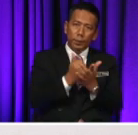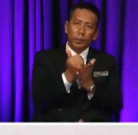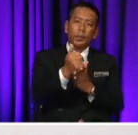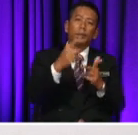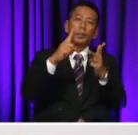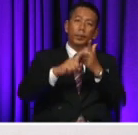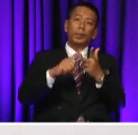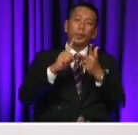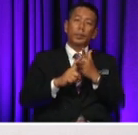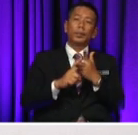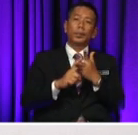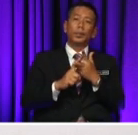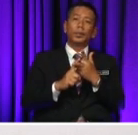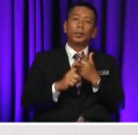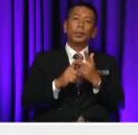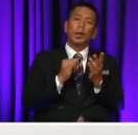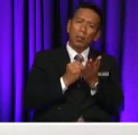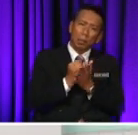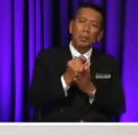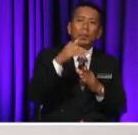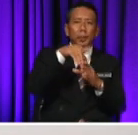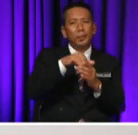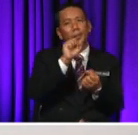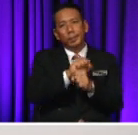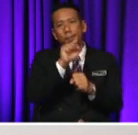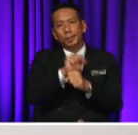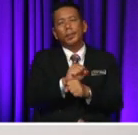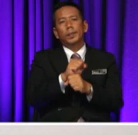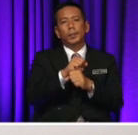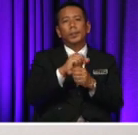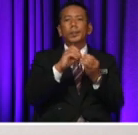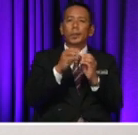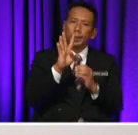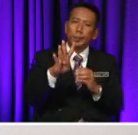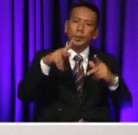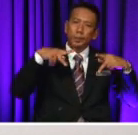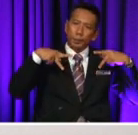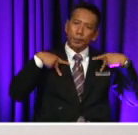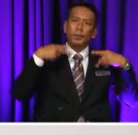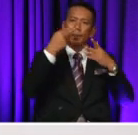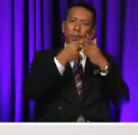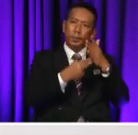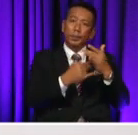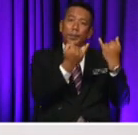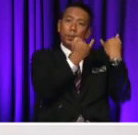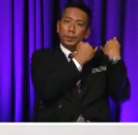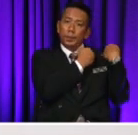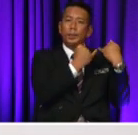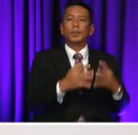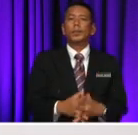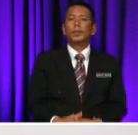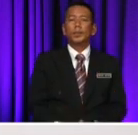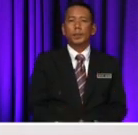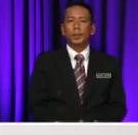ketiga adalah ikhlas dalam pekerjaan dan yang keempat mempunyai inilah integrity Oke